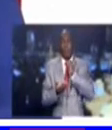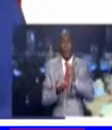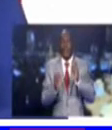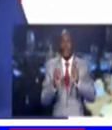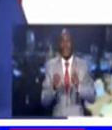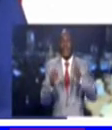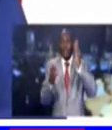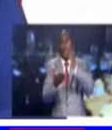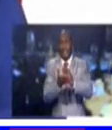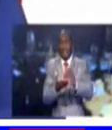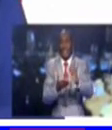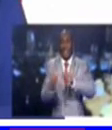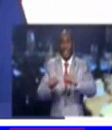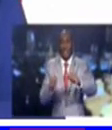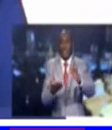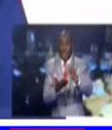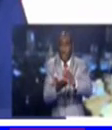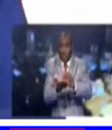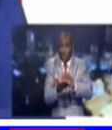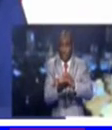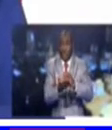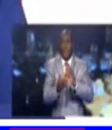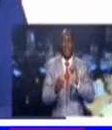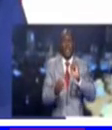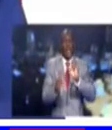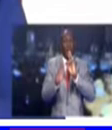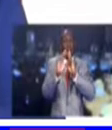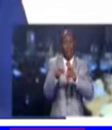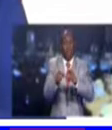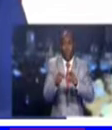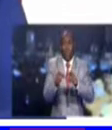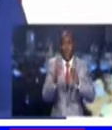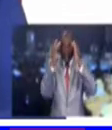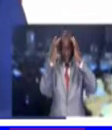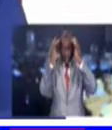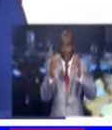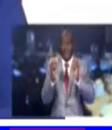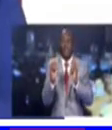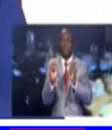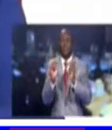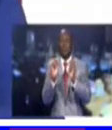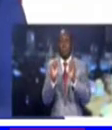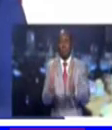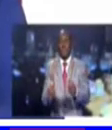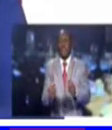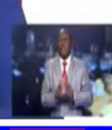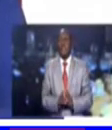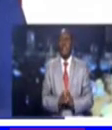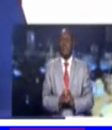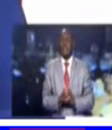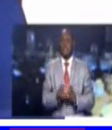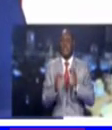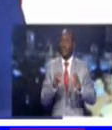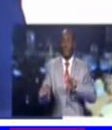l'activité économique il répond à un péril imminent si nous ne l'oublions pas